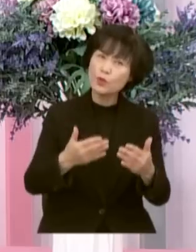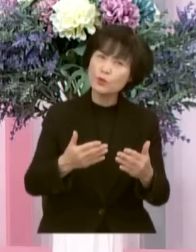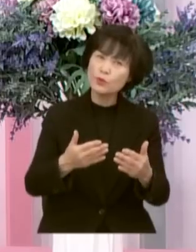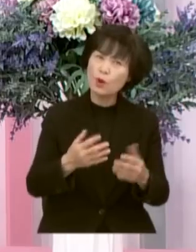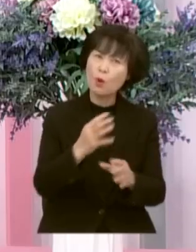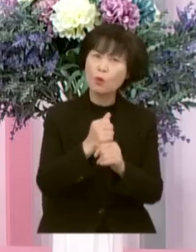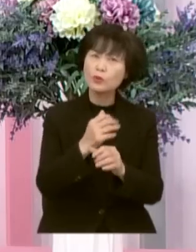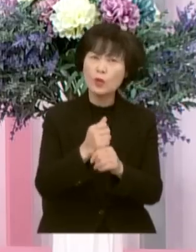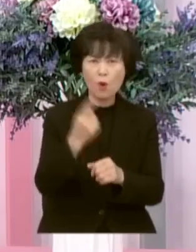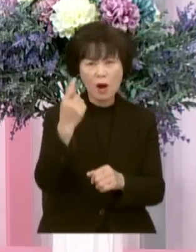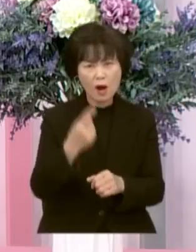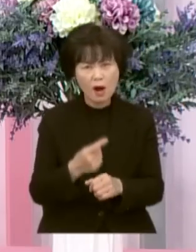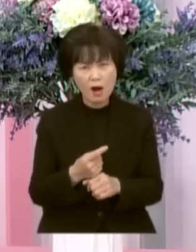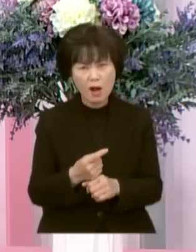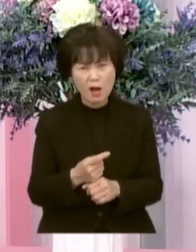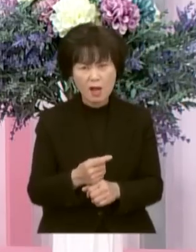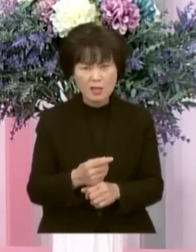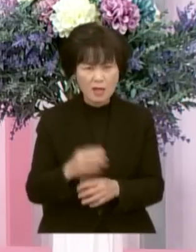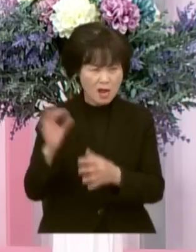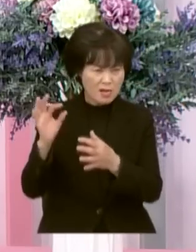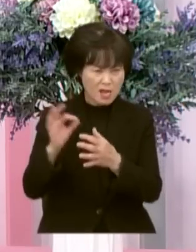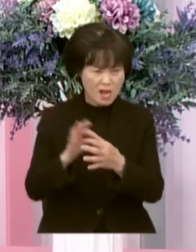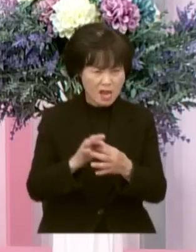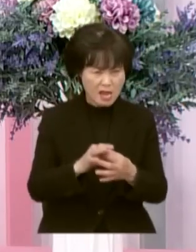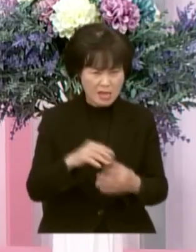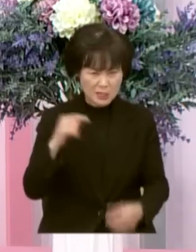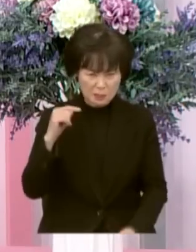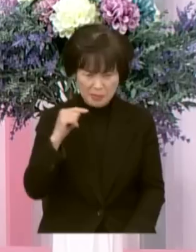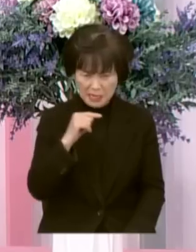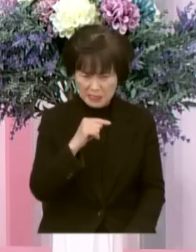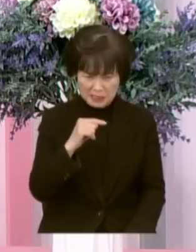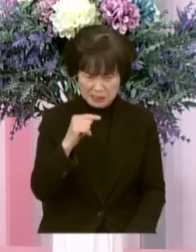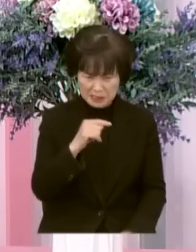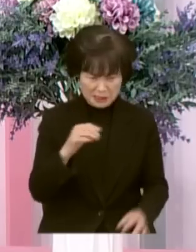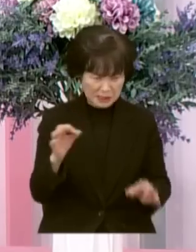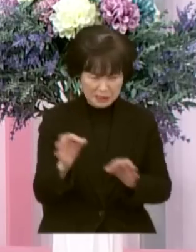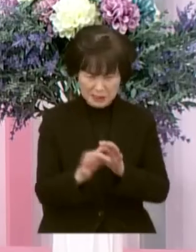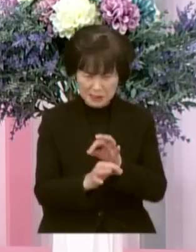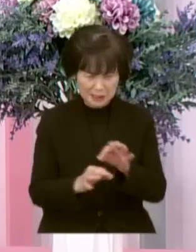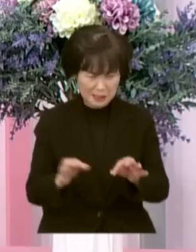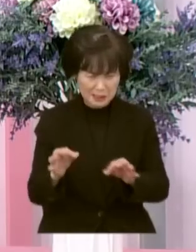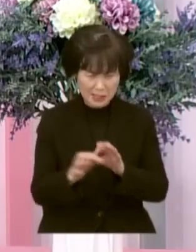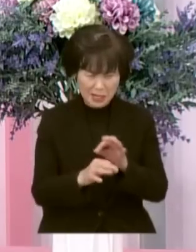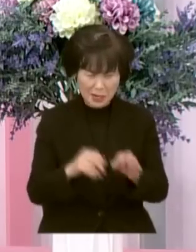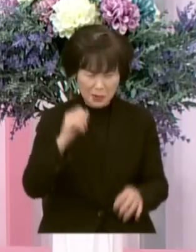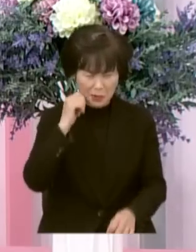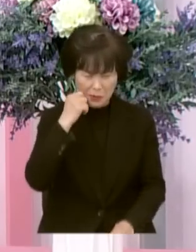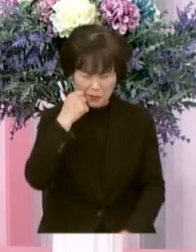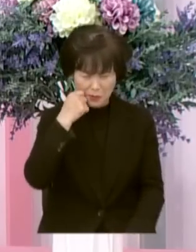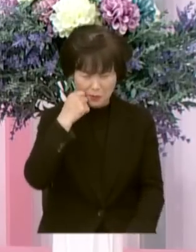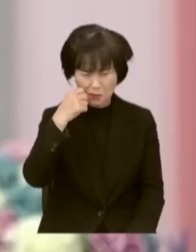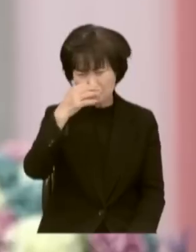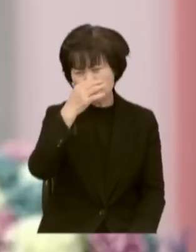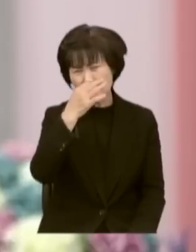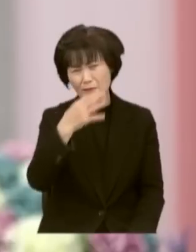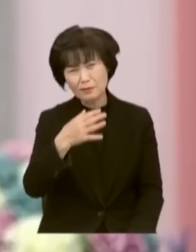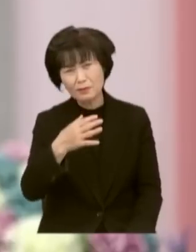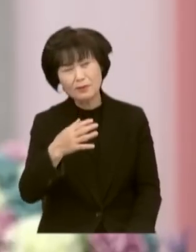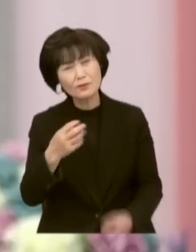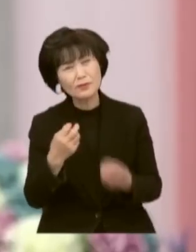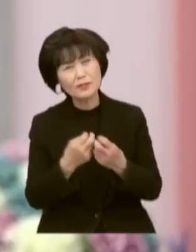하루하루가 피가 마르는데 계속 마이너스고 죽겠고 하나님 앞에 돌아왔는데 경제는 더 힘들고 막.